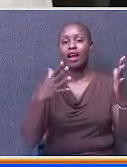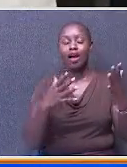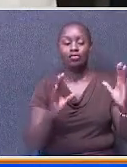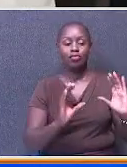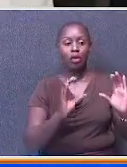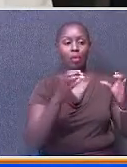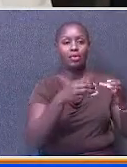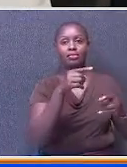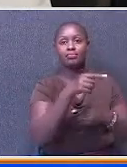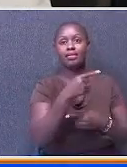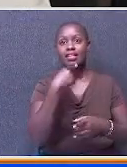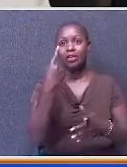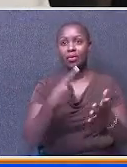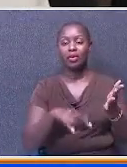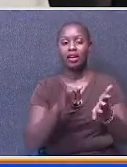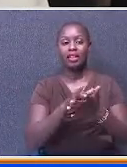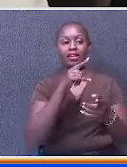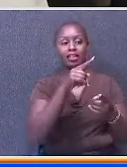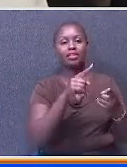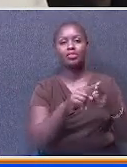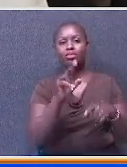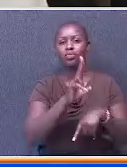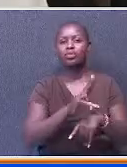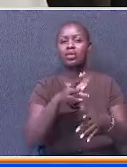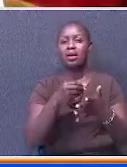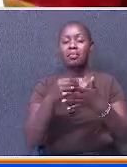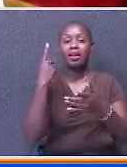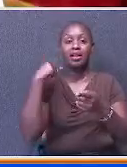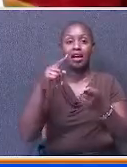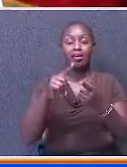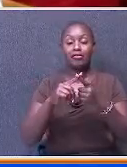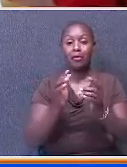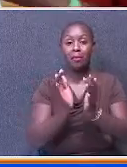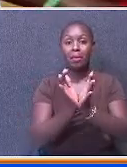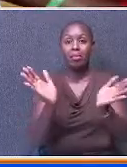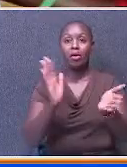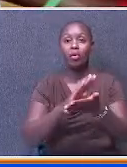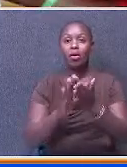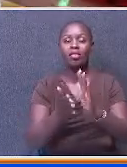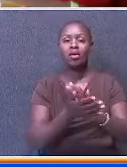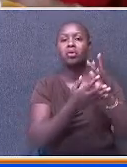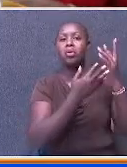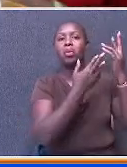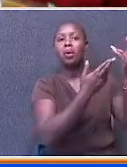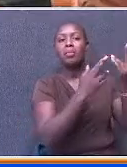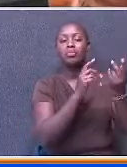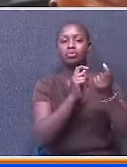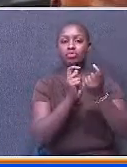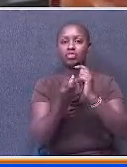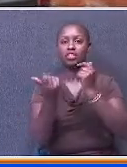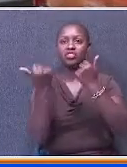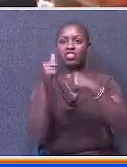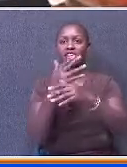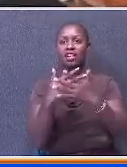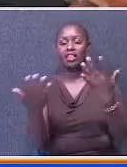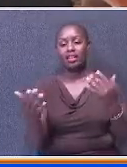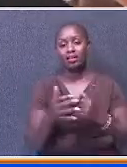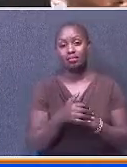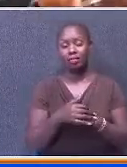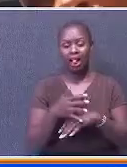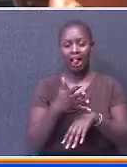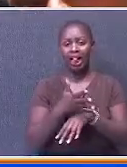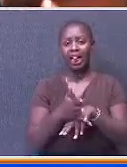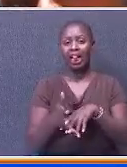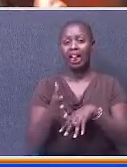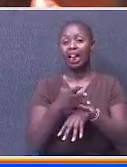hilo, wakiitaja kama ubadhirifu wa pesa za umma bila matumaini ya kuleta mabadiliko yoyote. Badala ya kupoteza